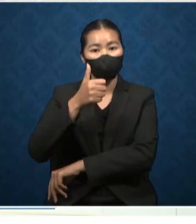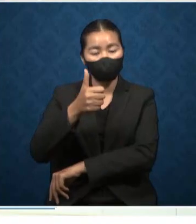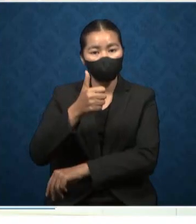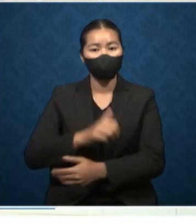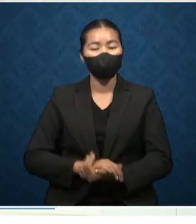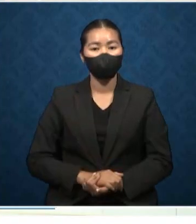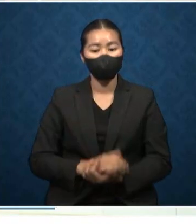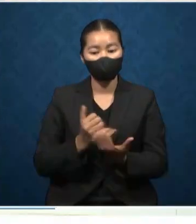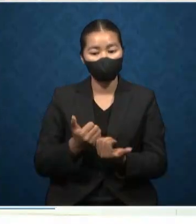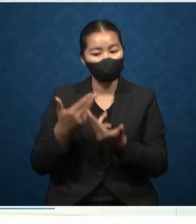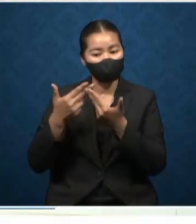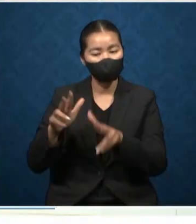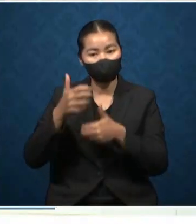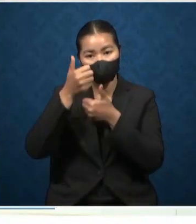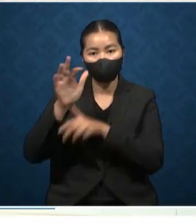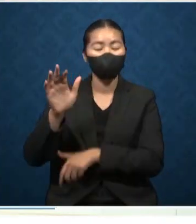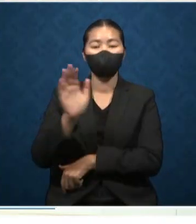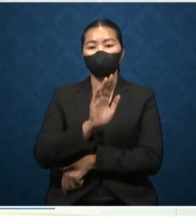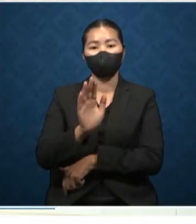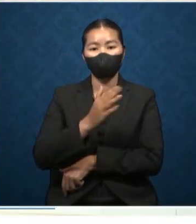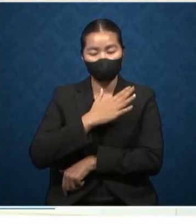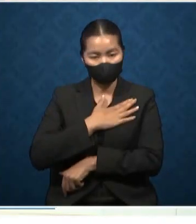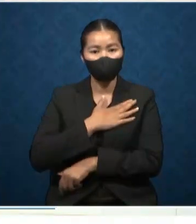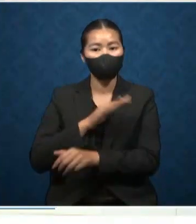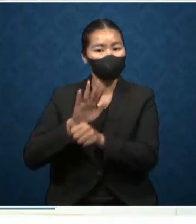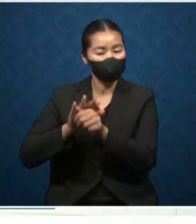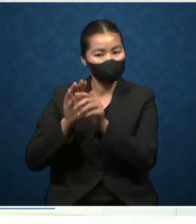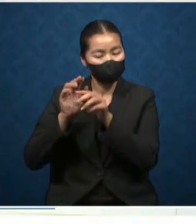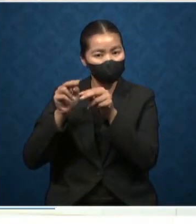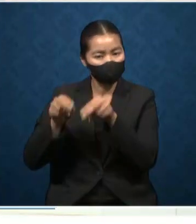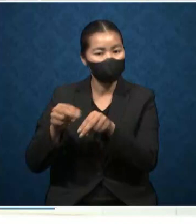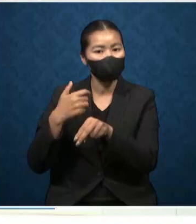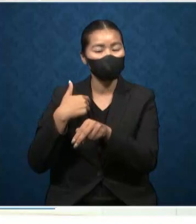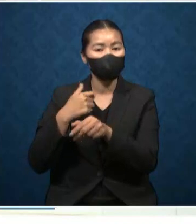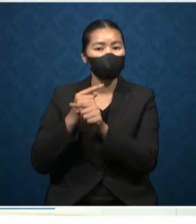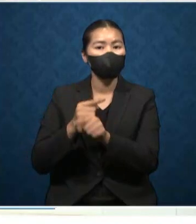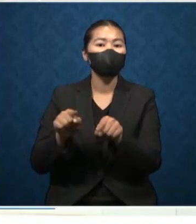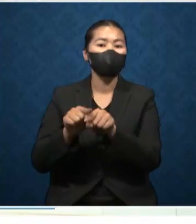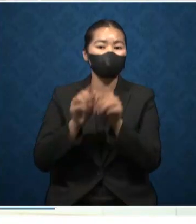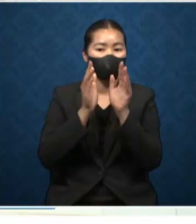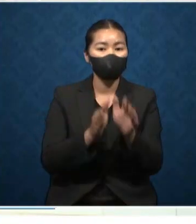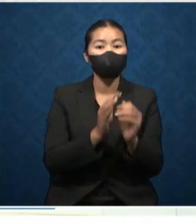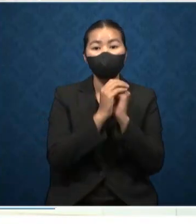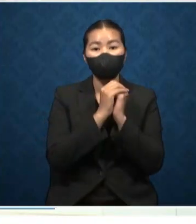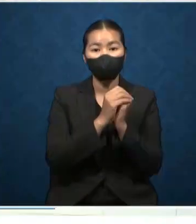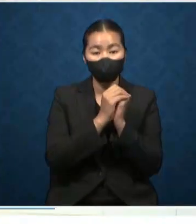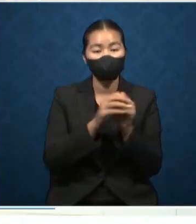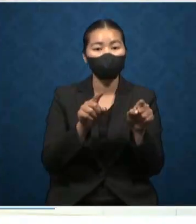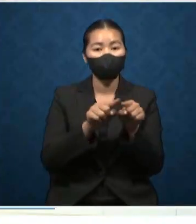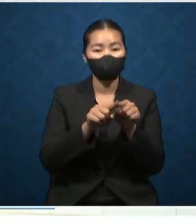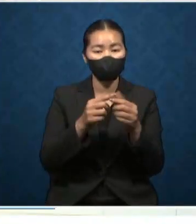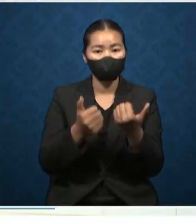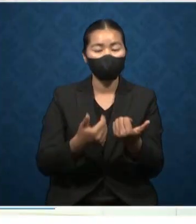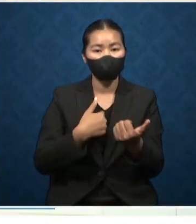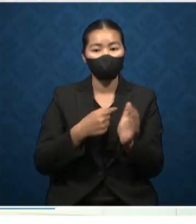็ไมไดปลอยปลธเลยครับก็นีของพวกทุนจีogetherกันครับก็อย่ราย